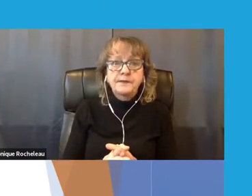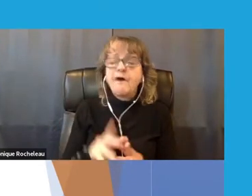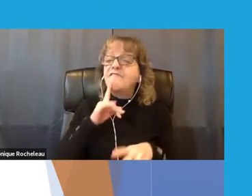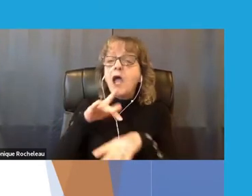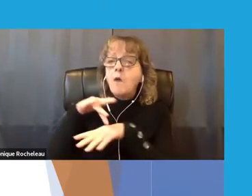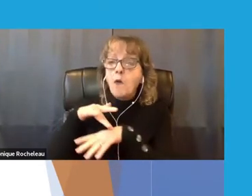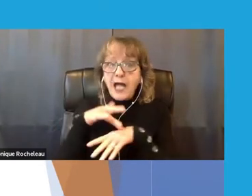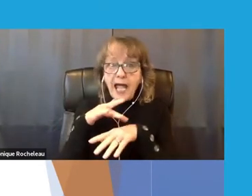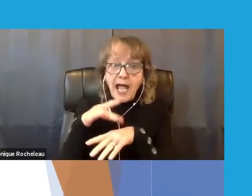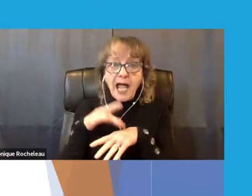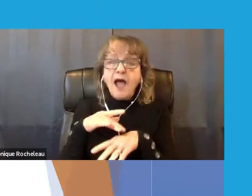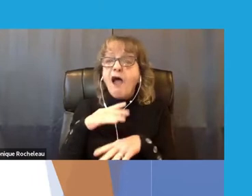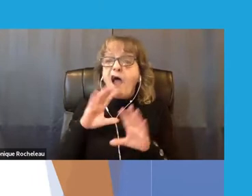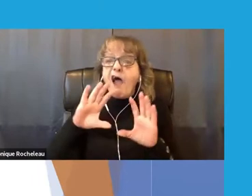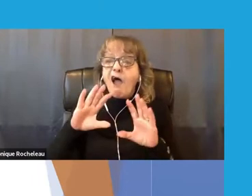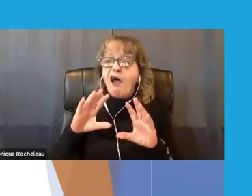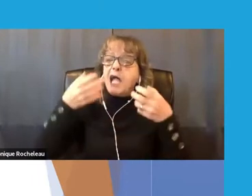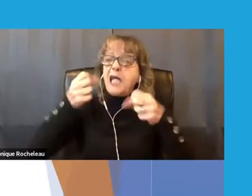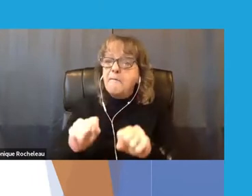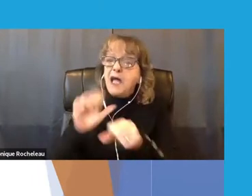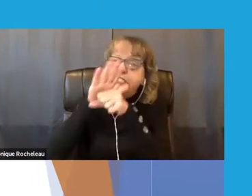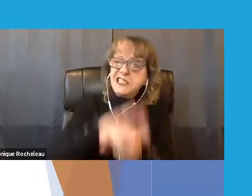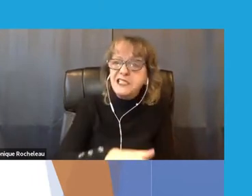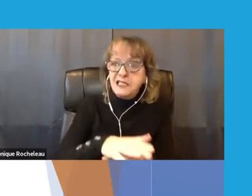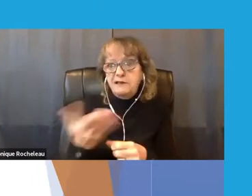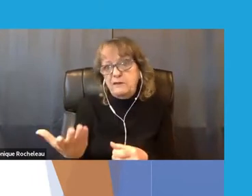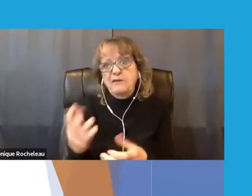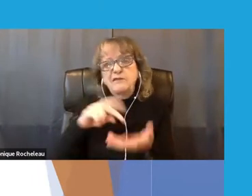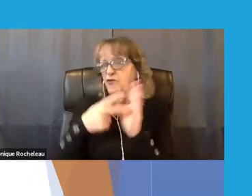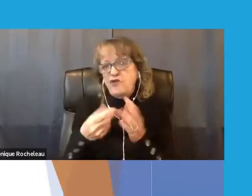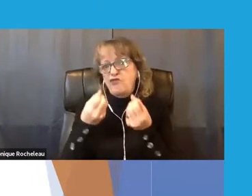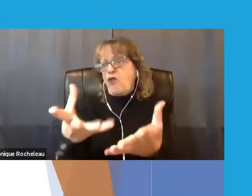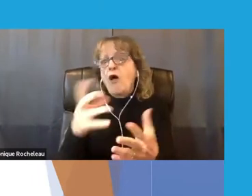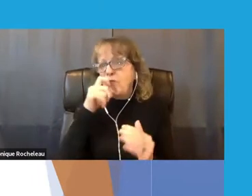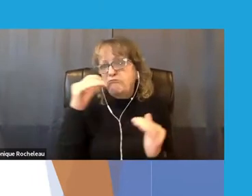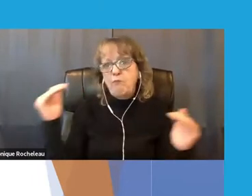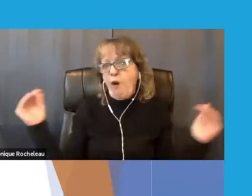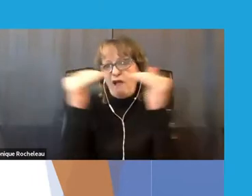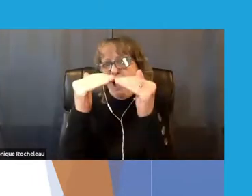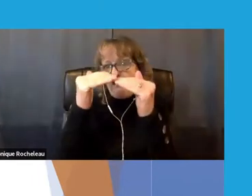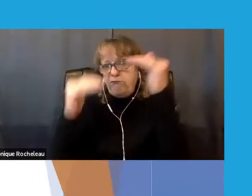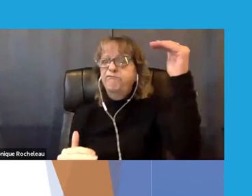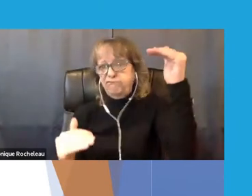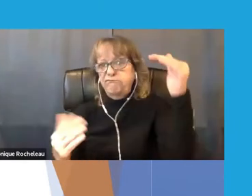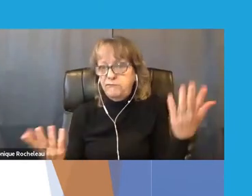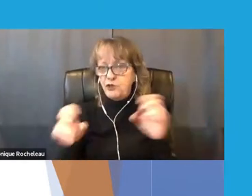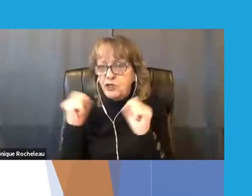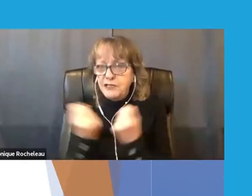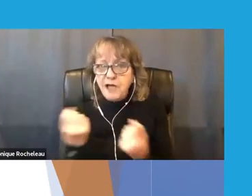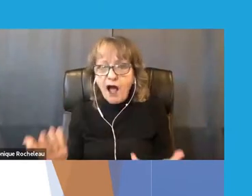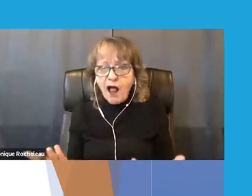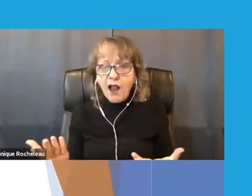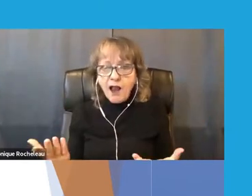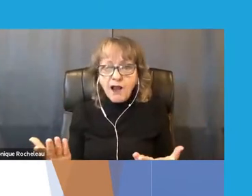Concrètement, le catastisme entraîne des inégalités sociales qui, conjuguées